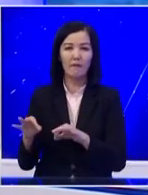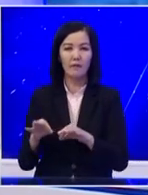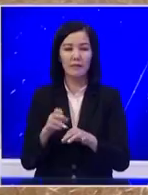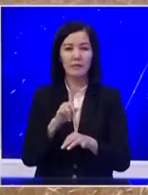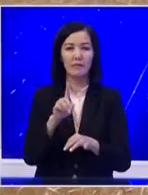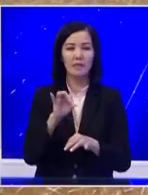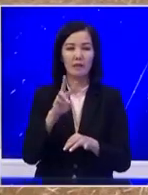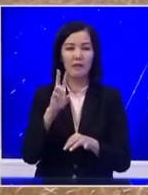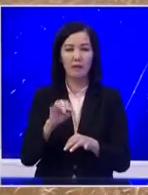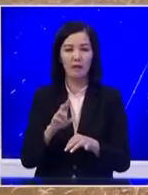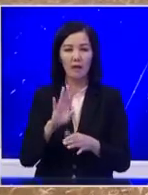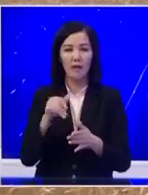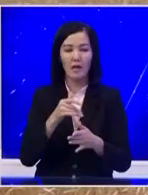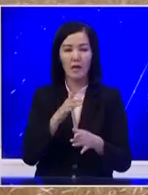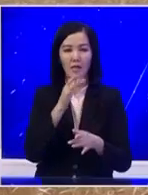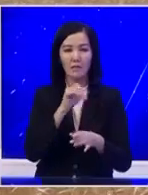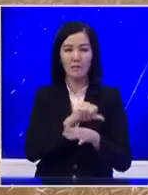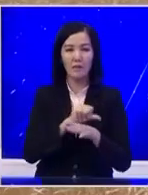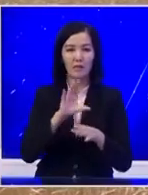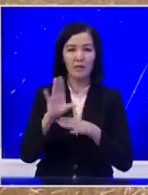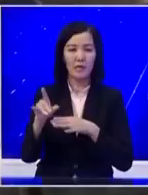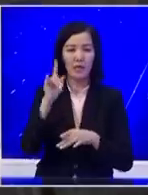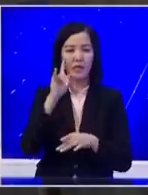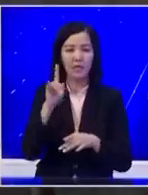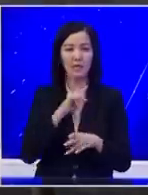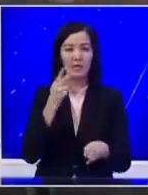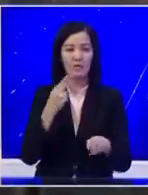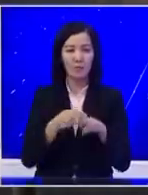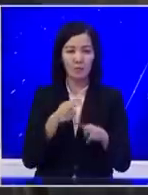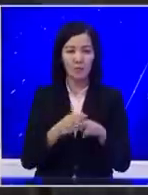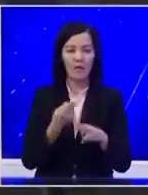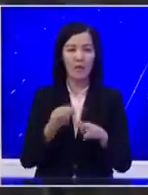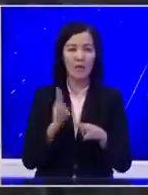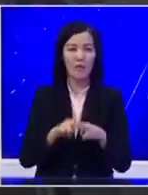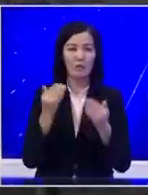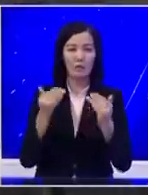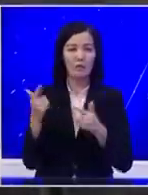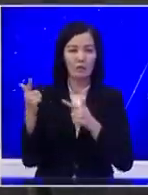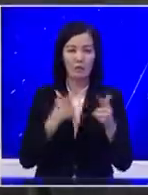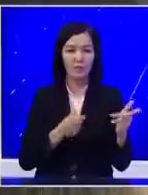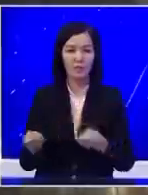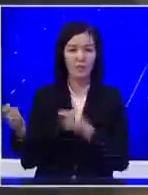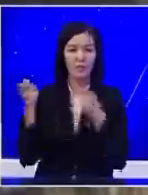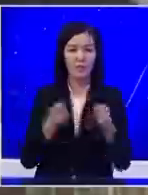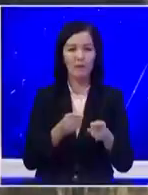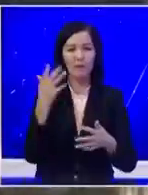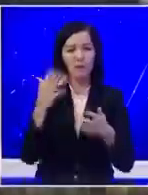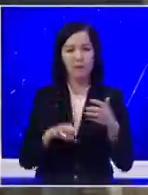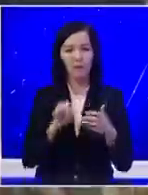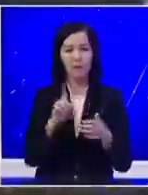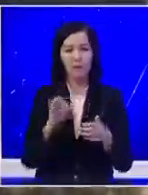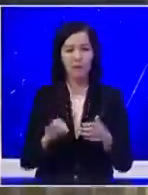это время на основные экспортные рынки Казахстана вышли российские трейдеры, которые и сейчас с готовностью поставляют муку в Среднюю